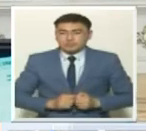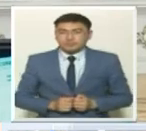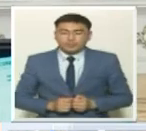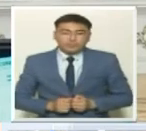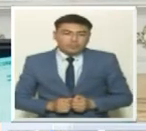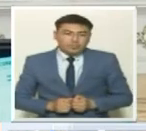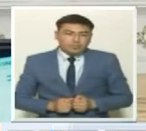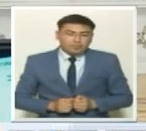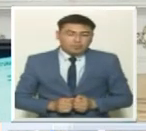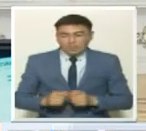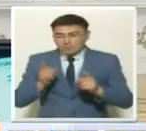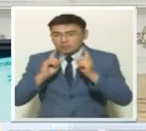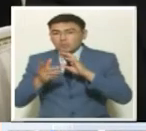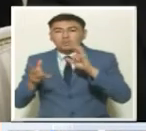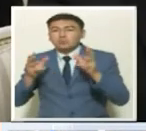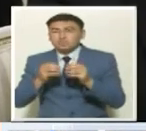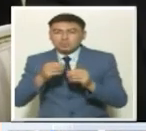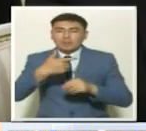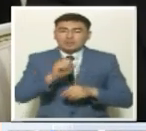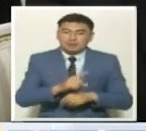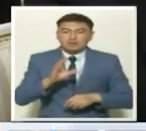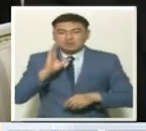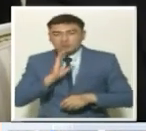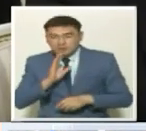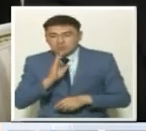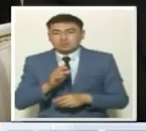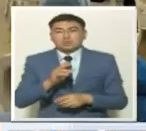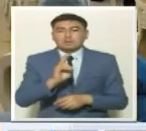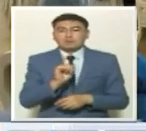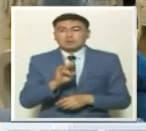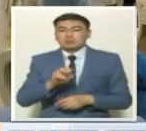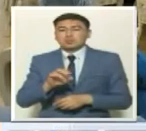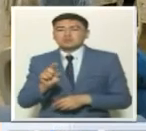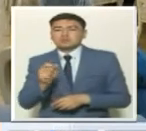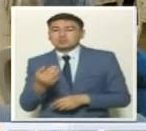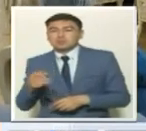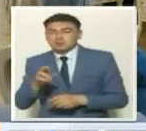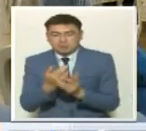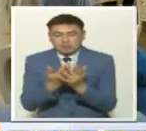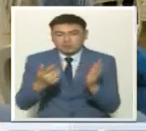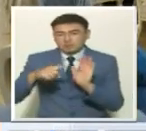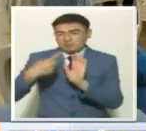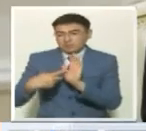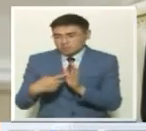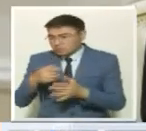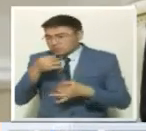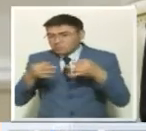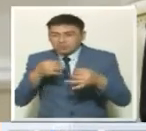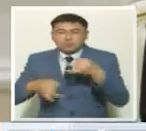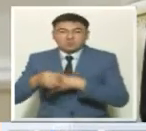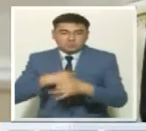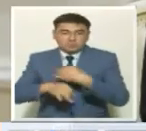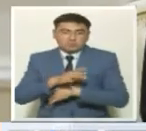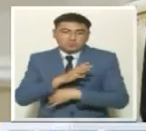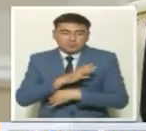Жиын соңында қатысушылар қала бойынша газ, жылу, су жеткізу, кәріз жүйелері бойынша қойылған сұрақтарға жауап берді. Ал мамандар тиісті жұмыстар